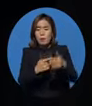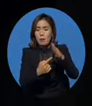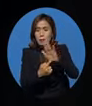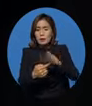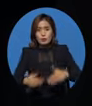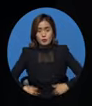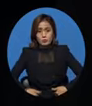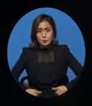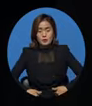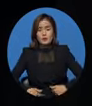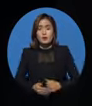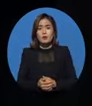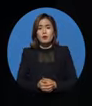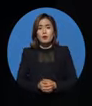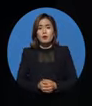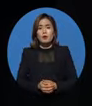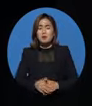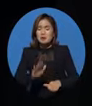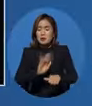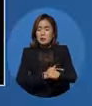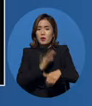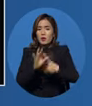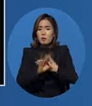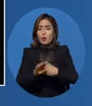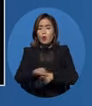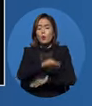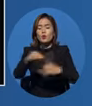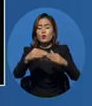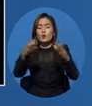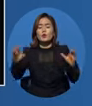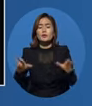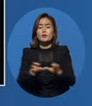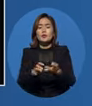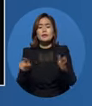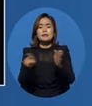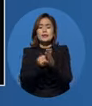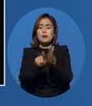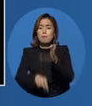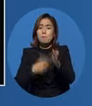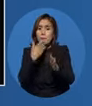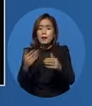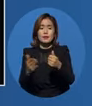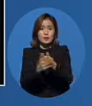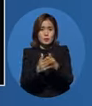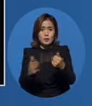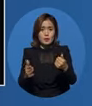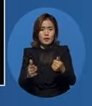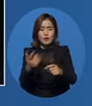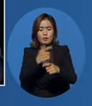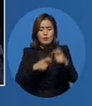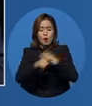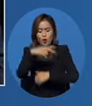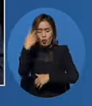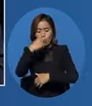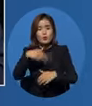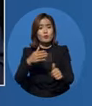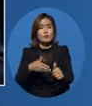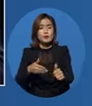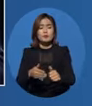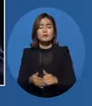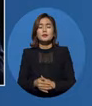그렇지 않고 했다가는 오히려 우리 당의 공신력을 이룰 수 있다고 생각하기 때문에 그런 점에서 뭐 좀 잘 검토해 주시길